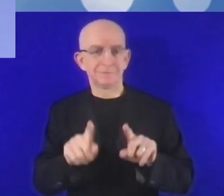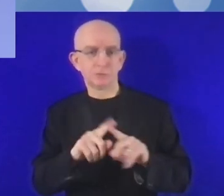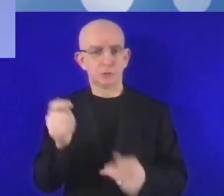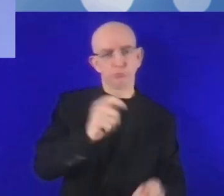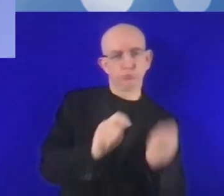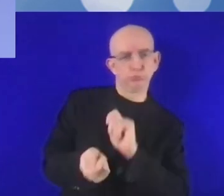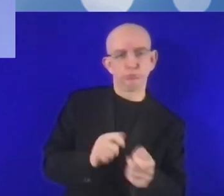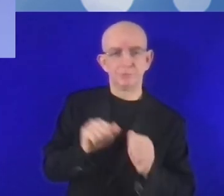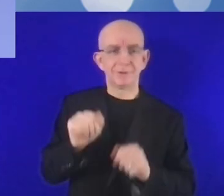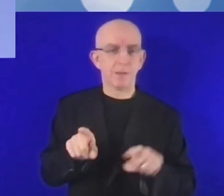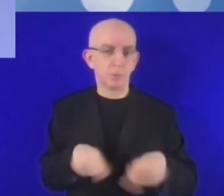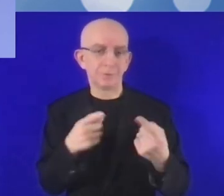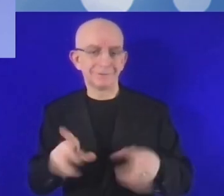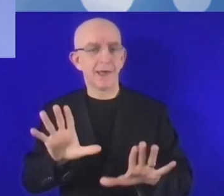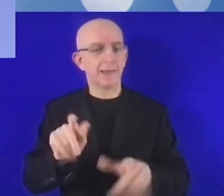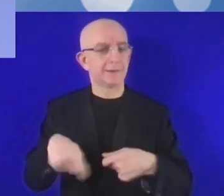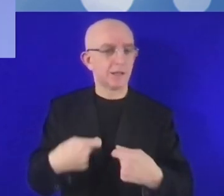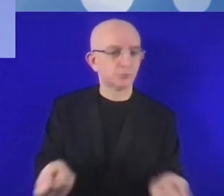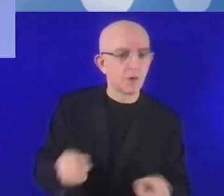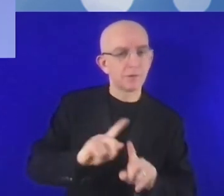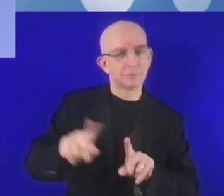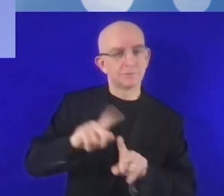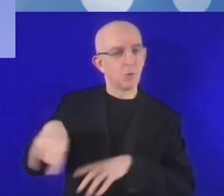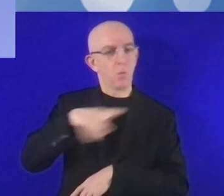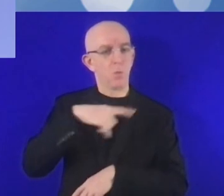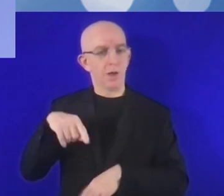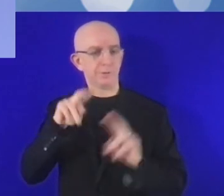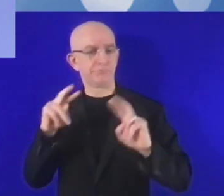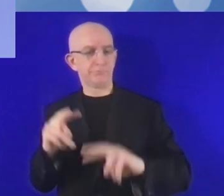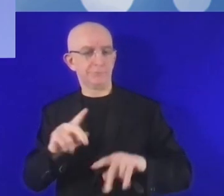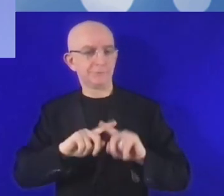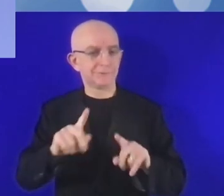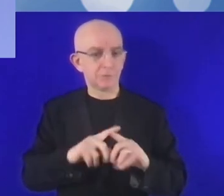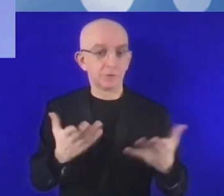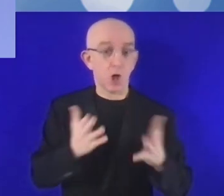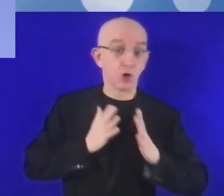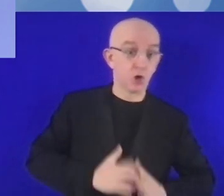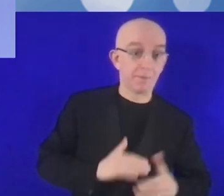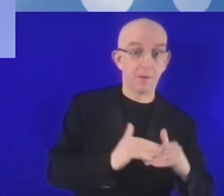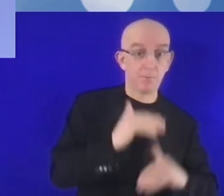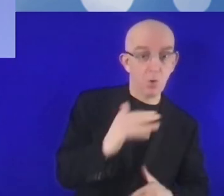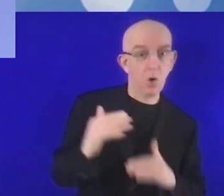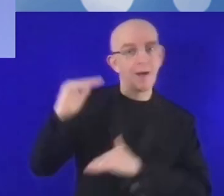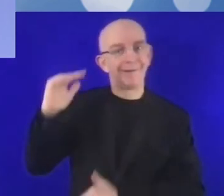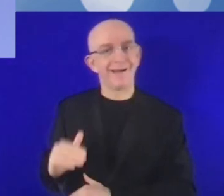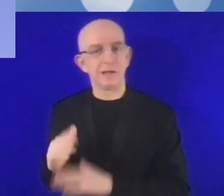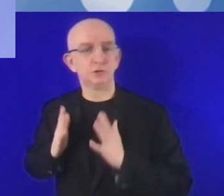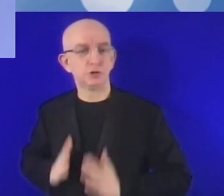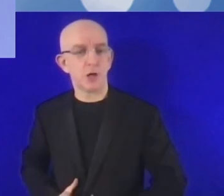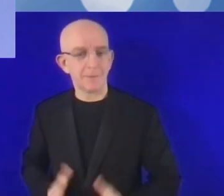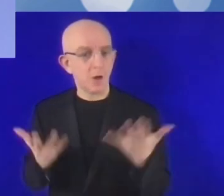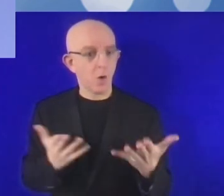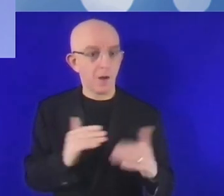больше становились подобными машинам в этом плане. Мы видим, что технология развивается, искусственный интеллект